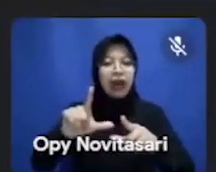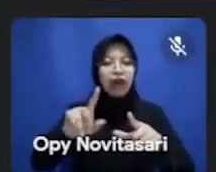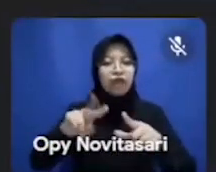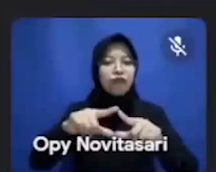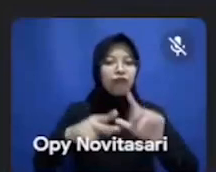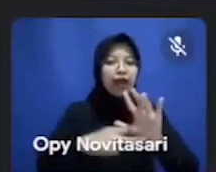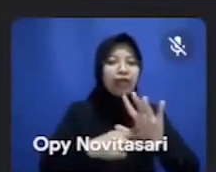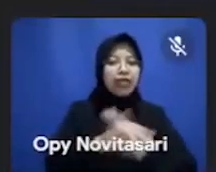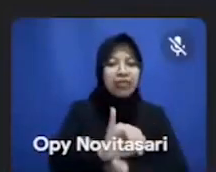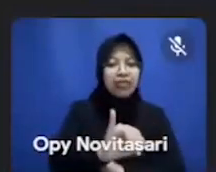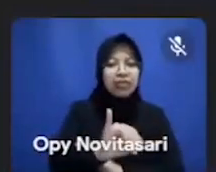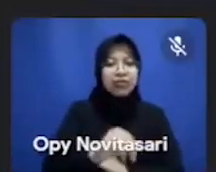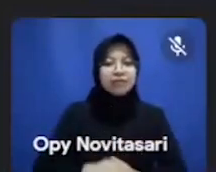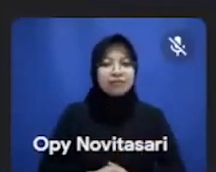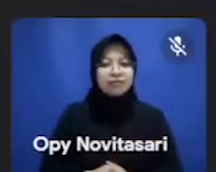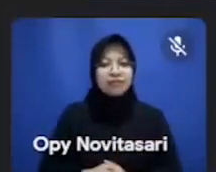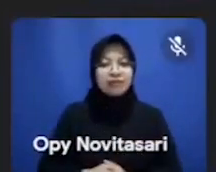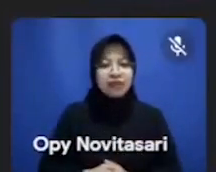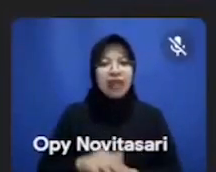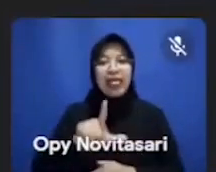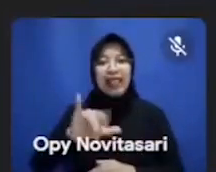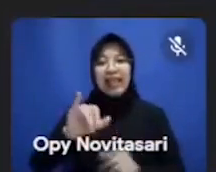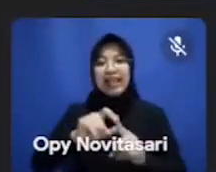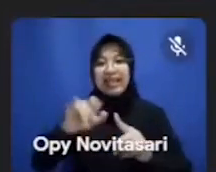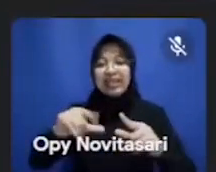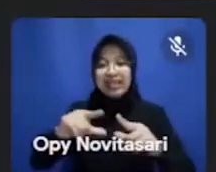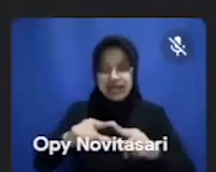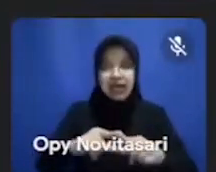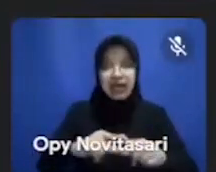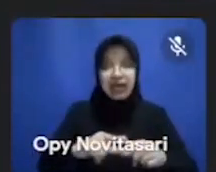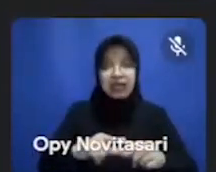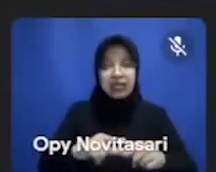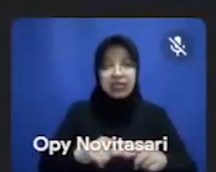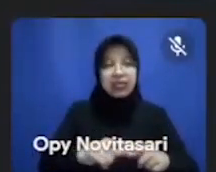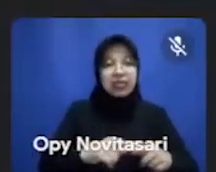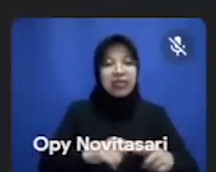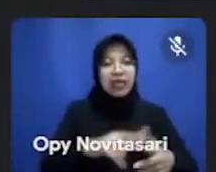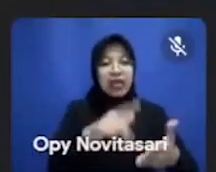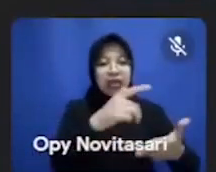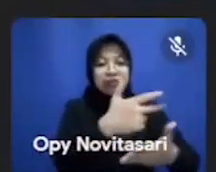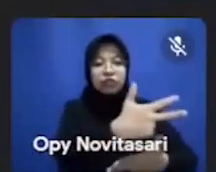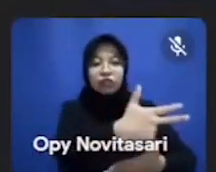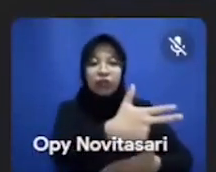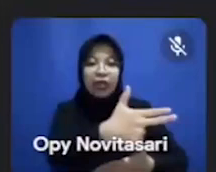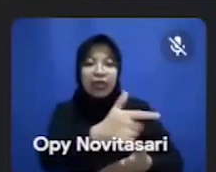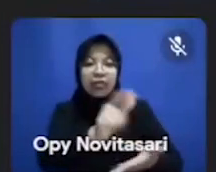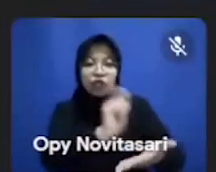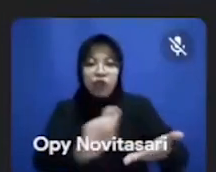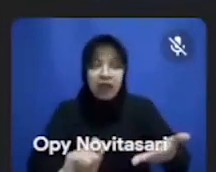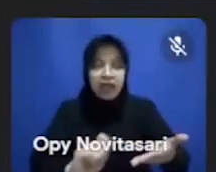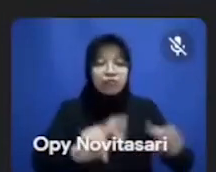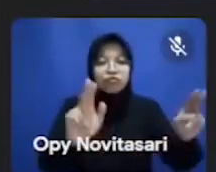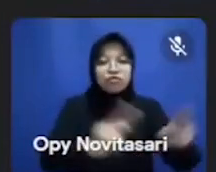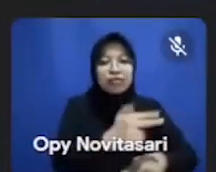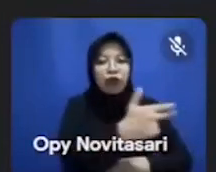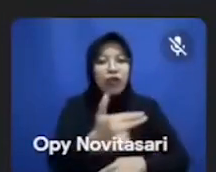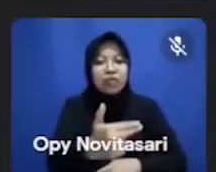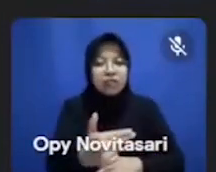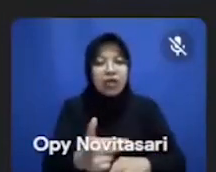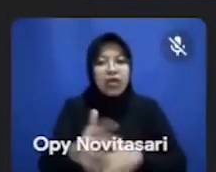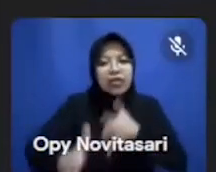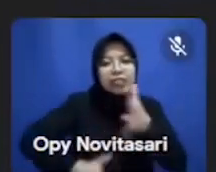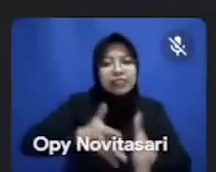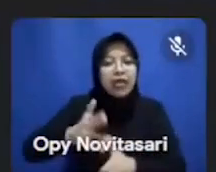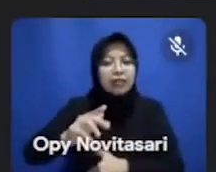jadi dari mbakd al eh Indonesia sekolah musik tidak ada khusus Ti pakai bahasa isyarat